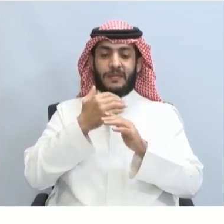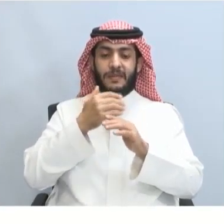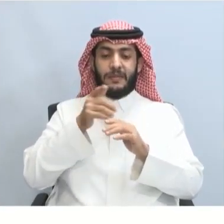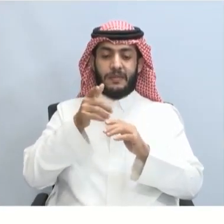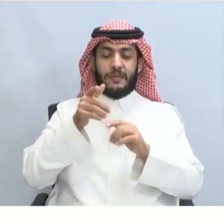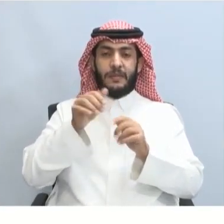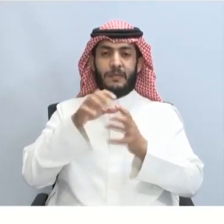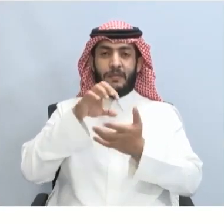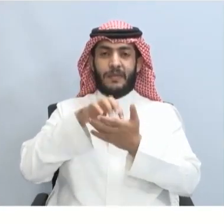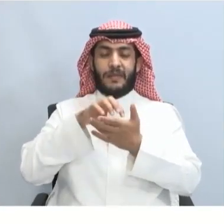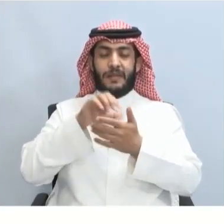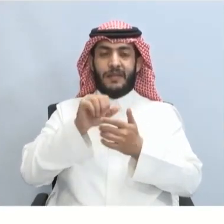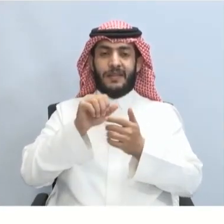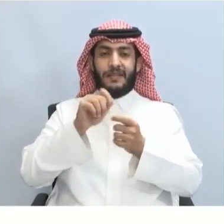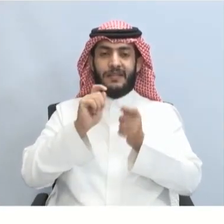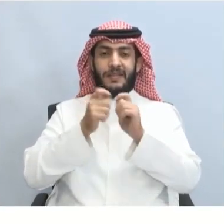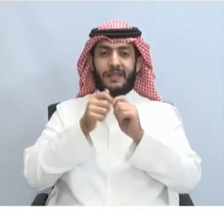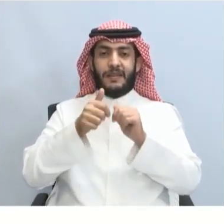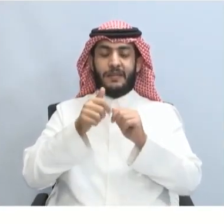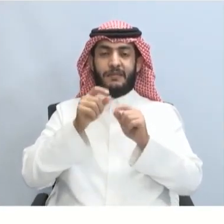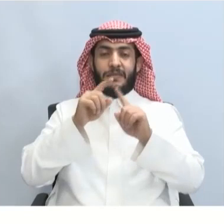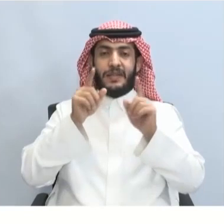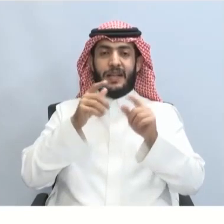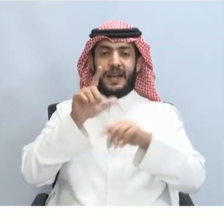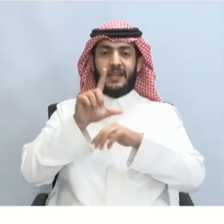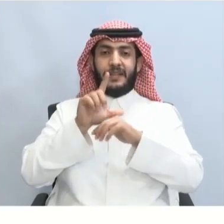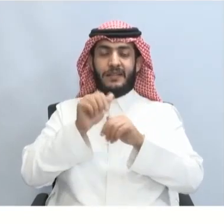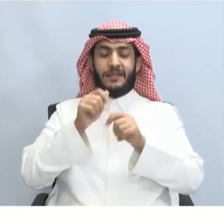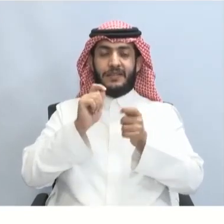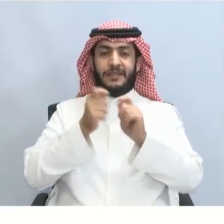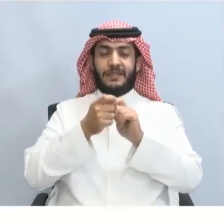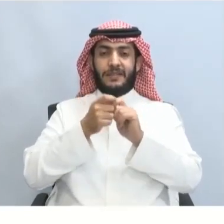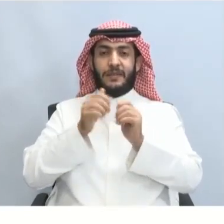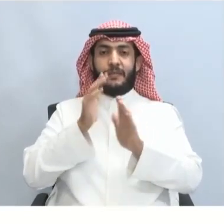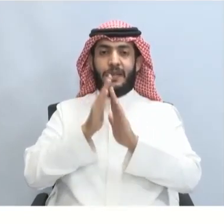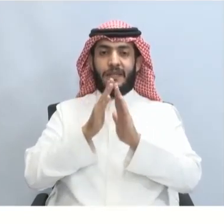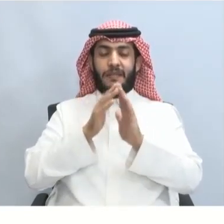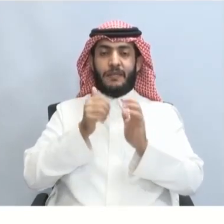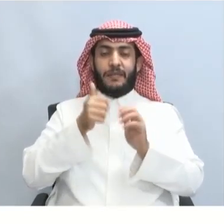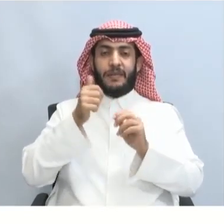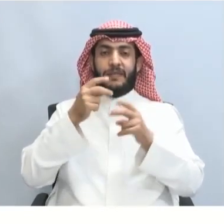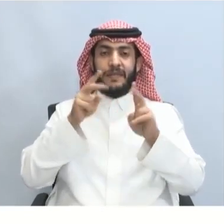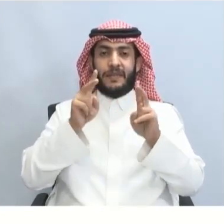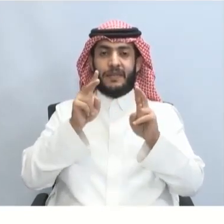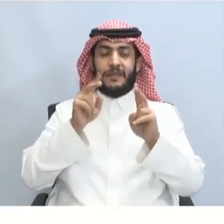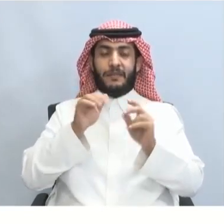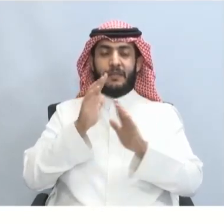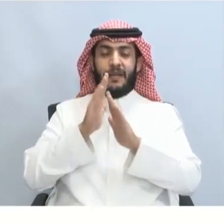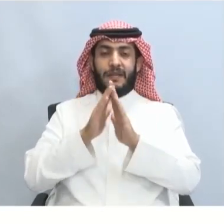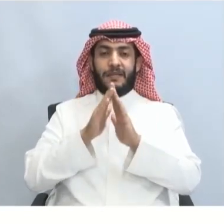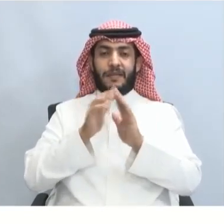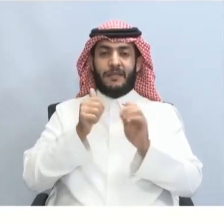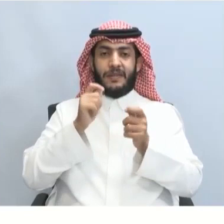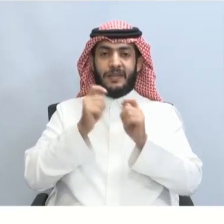المنطقه اللي هي منطقه التحرير وهي المساحه الرئيسيه لتحرير ملفاتك يمكنك فتح الملفات